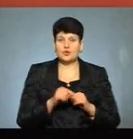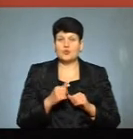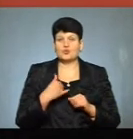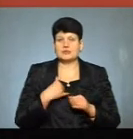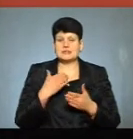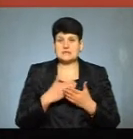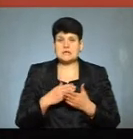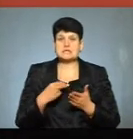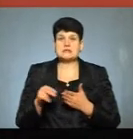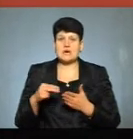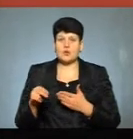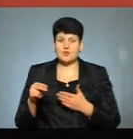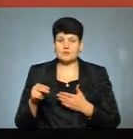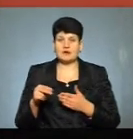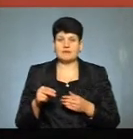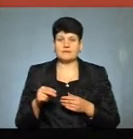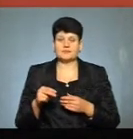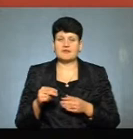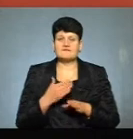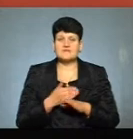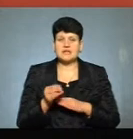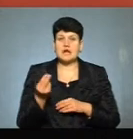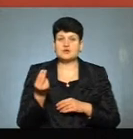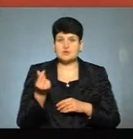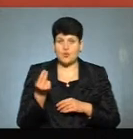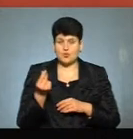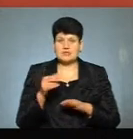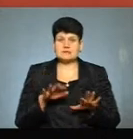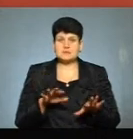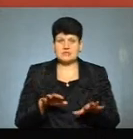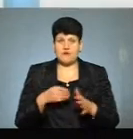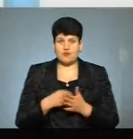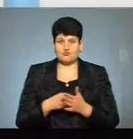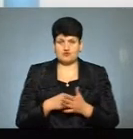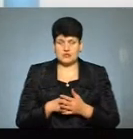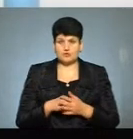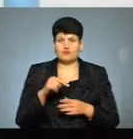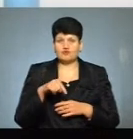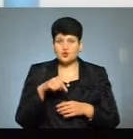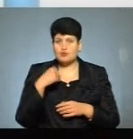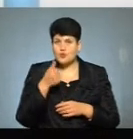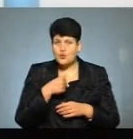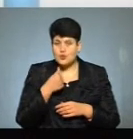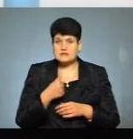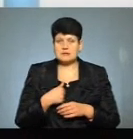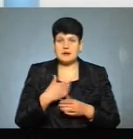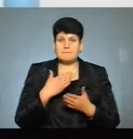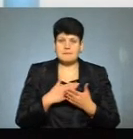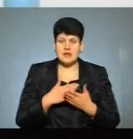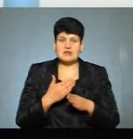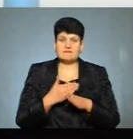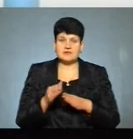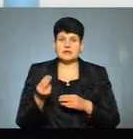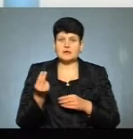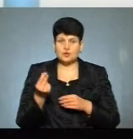закупки, виділяються кошти з місцевого бюджету. цьому році ми мали виділені